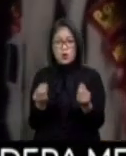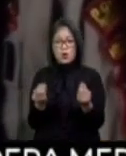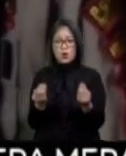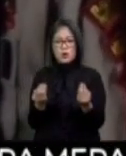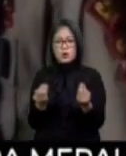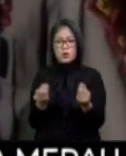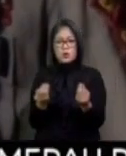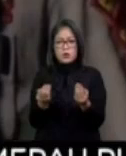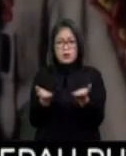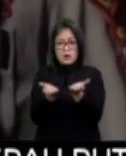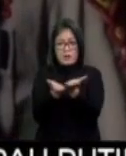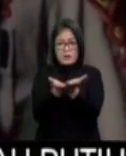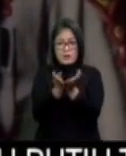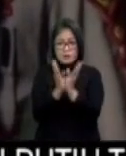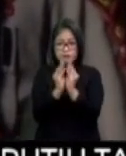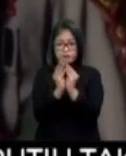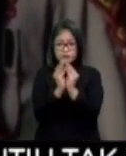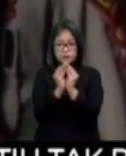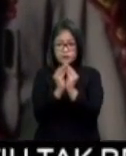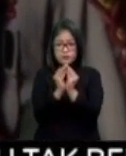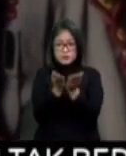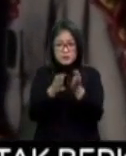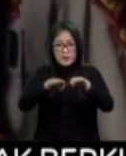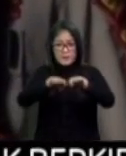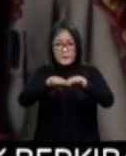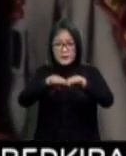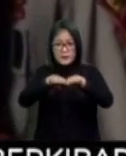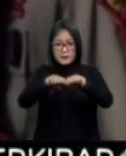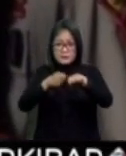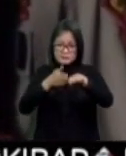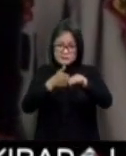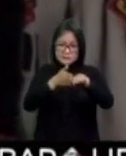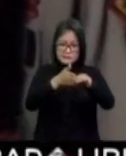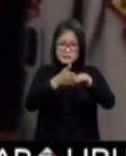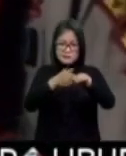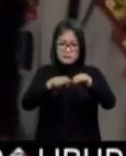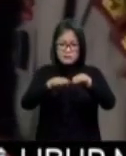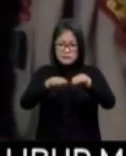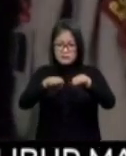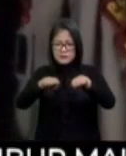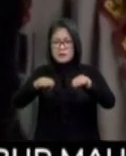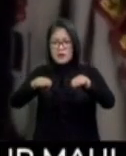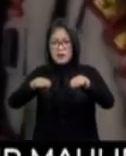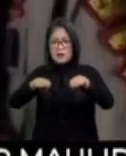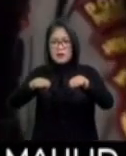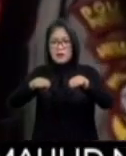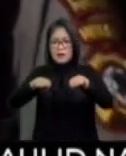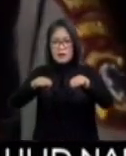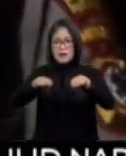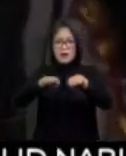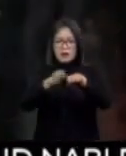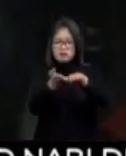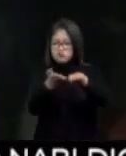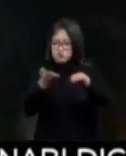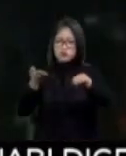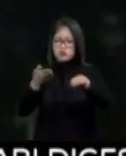membelahnya tadi itu, jadi kita bisa hanya bertolak, tidak bisa mundur kapal itu, jadi kita